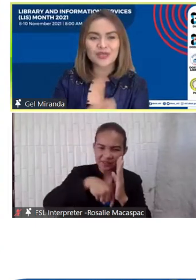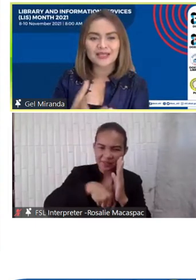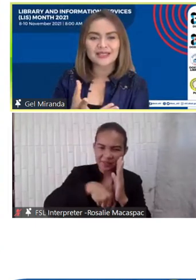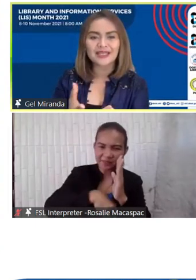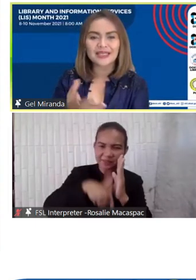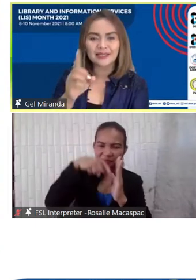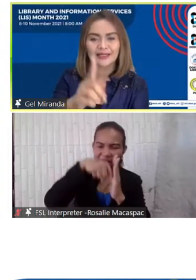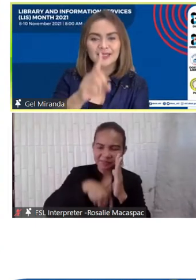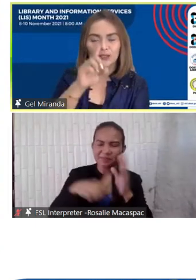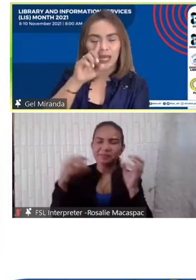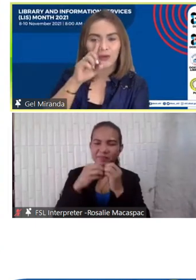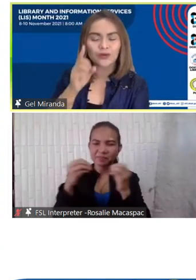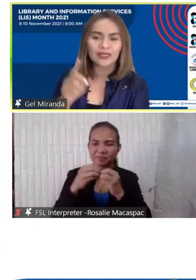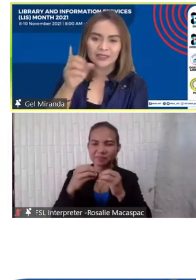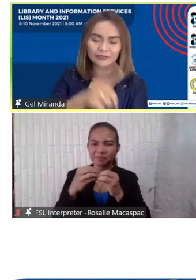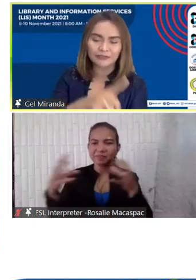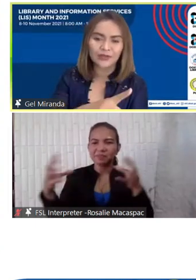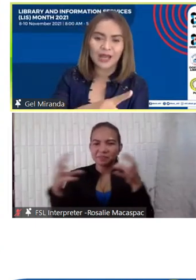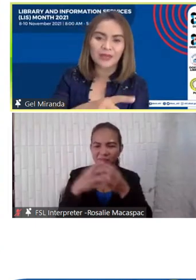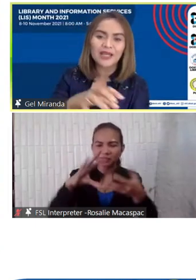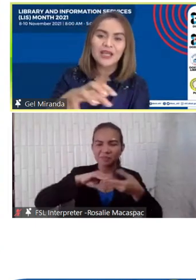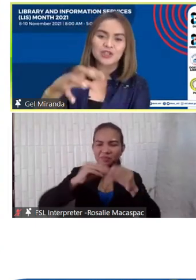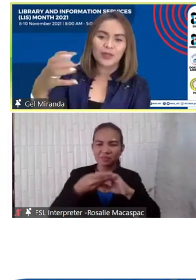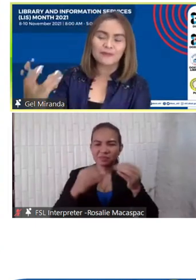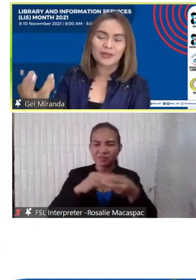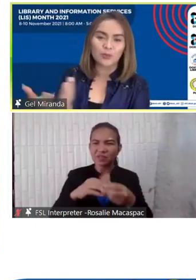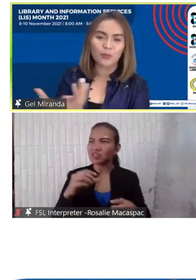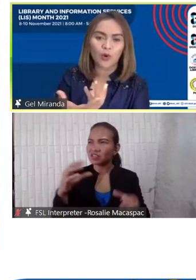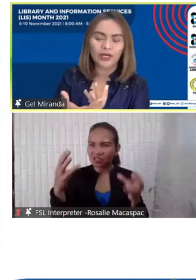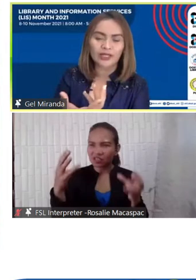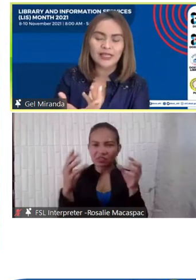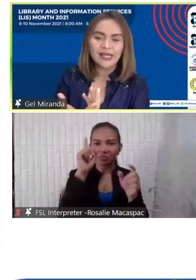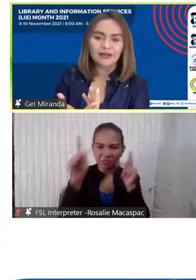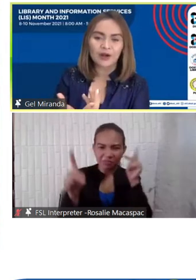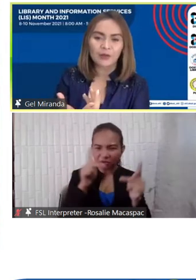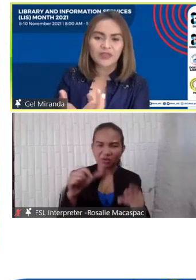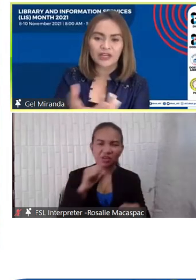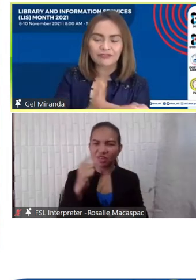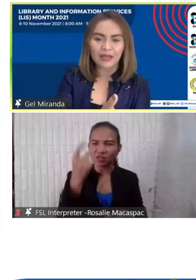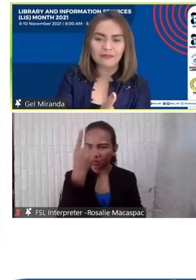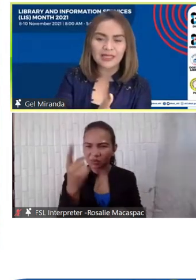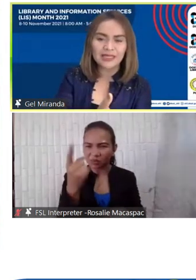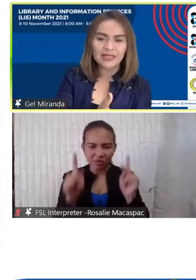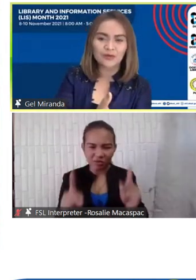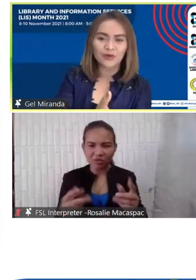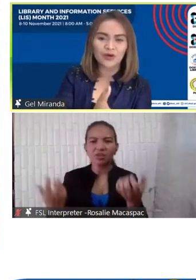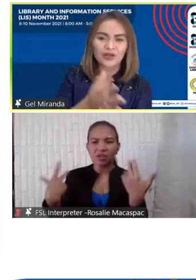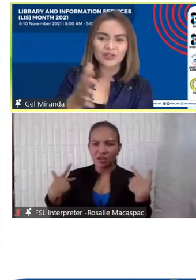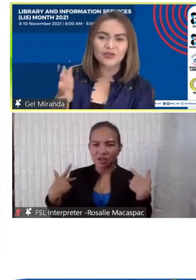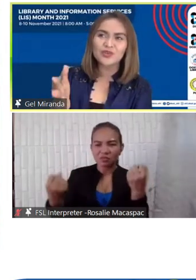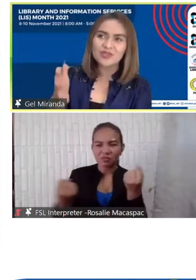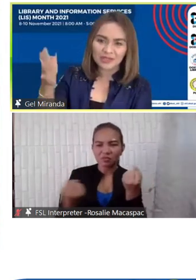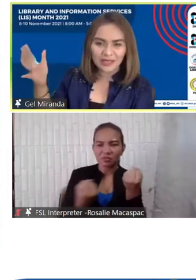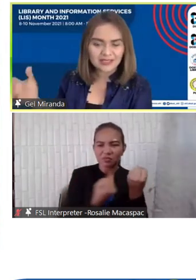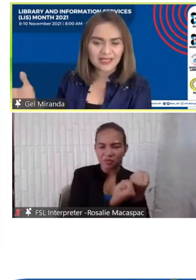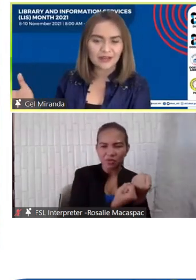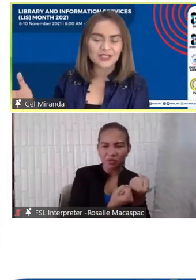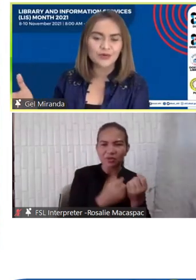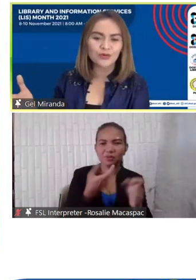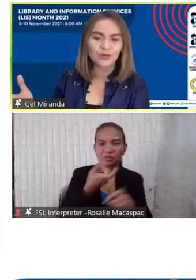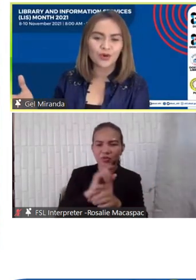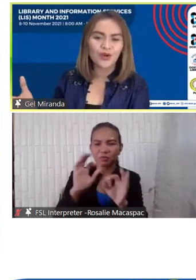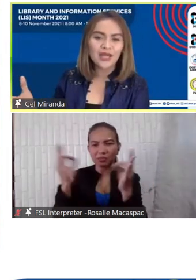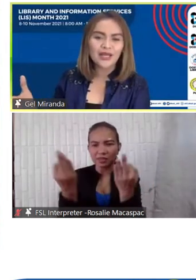yung casting, hindi lang isang tao na i-interview namin. So pwede may support from their family or doon sa ibang